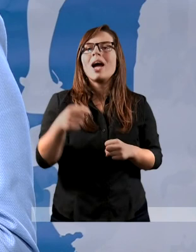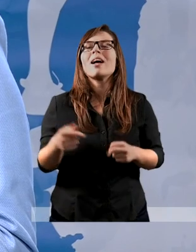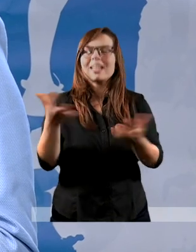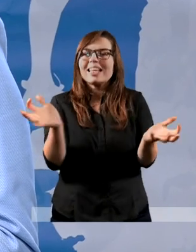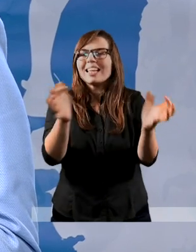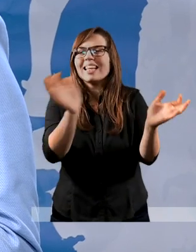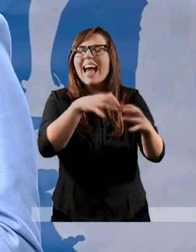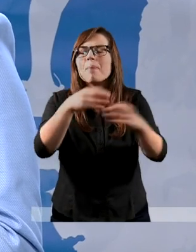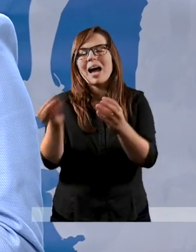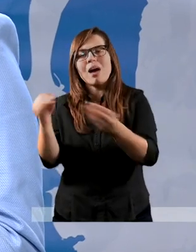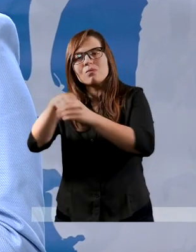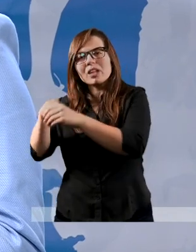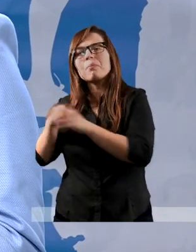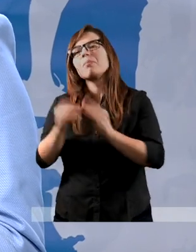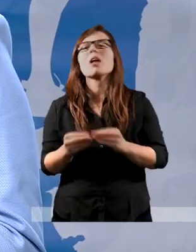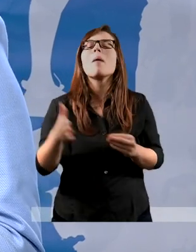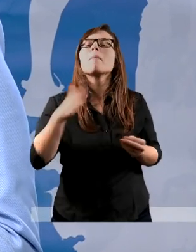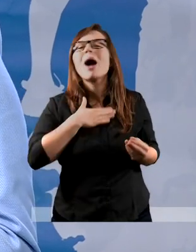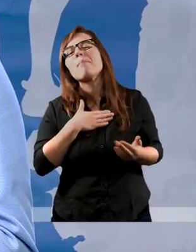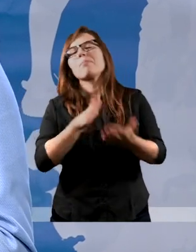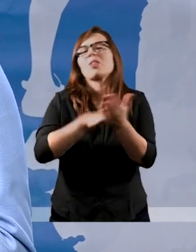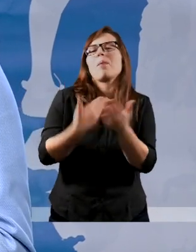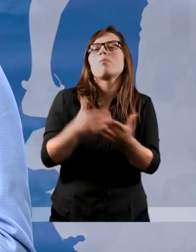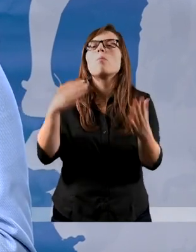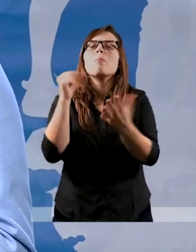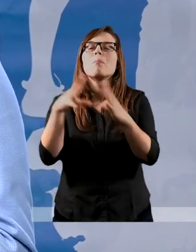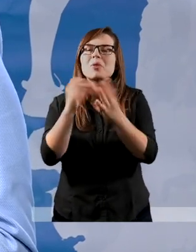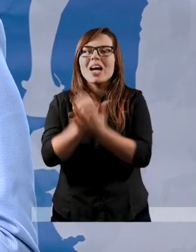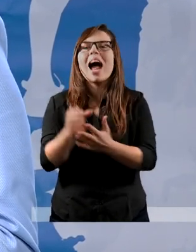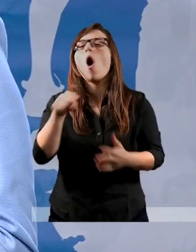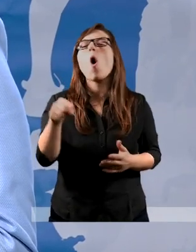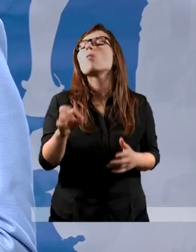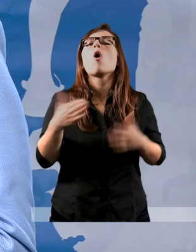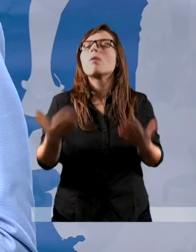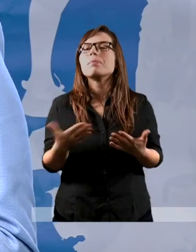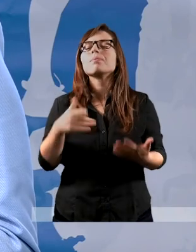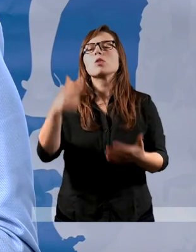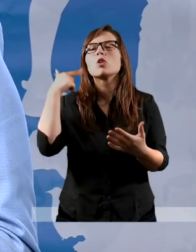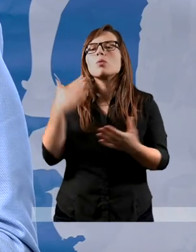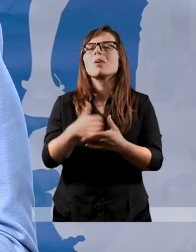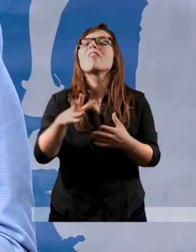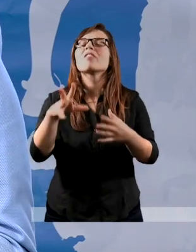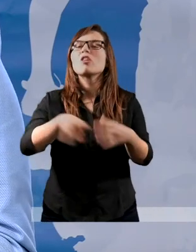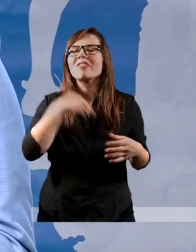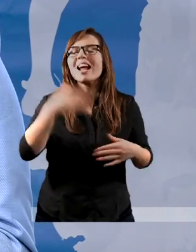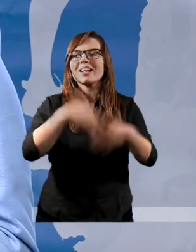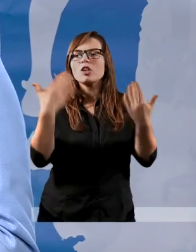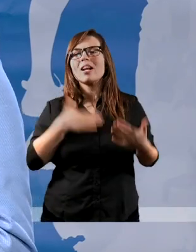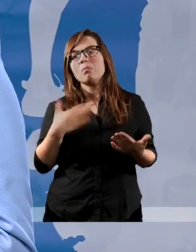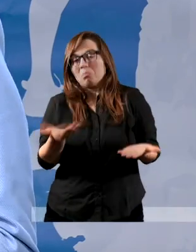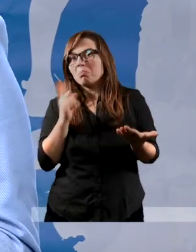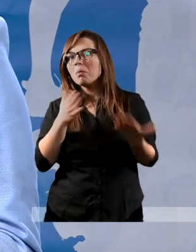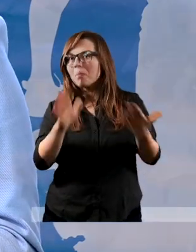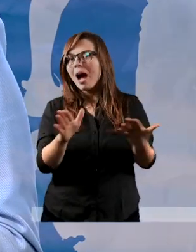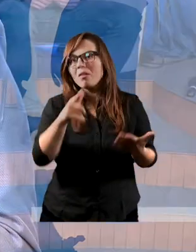które zebrał, bo no mamy na przykład przykazanie o tym, aby siódmy dzień tygodnia święcić. No